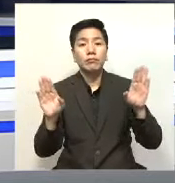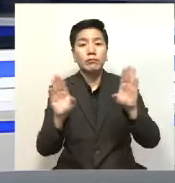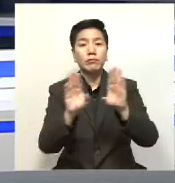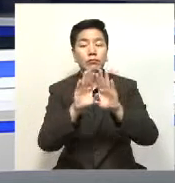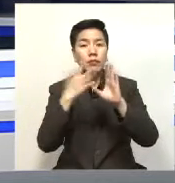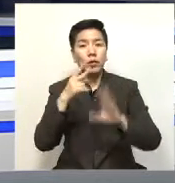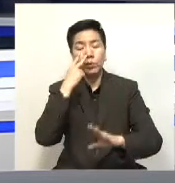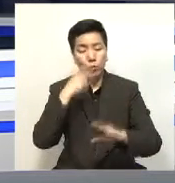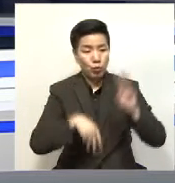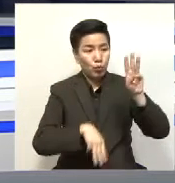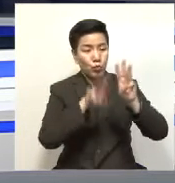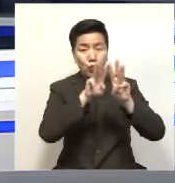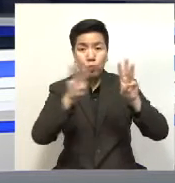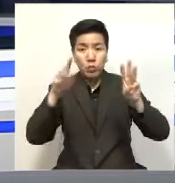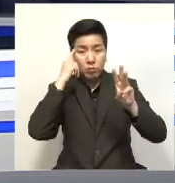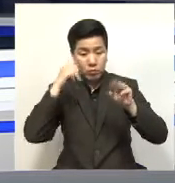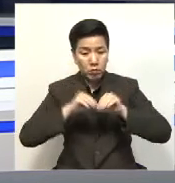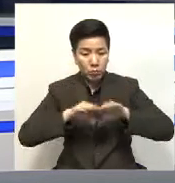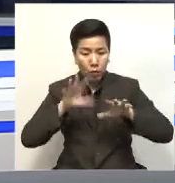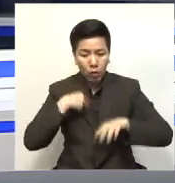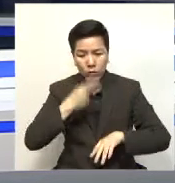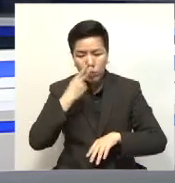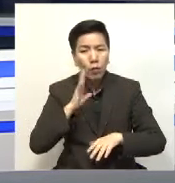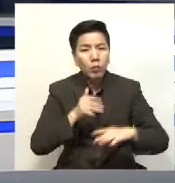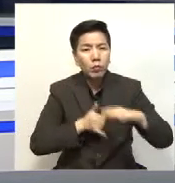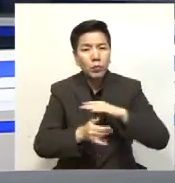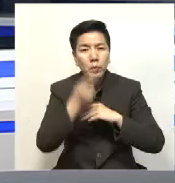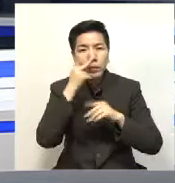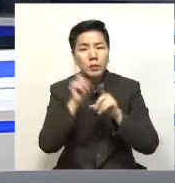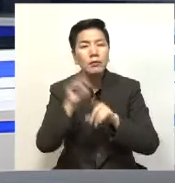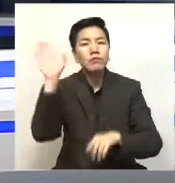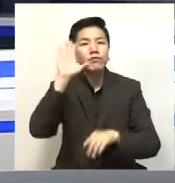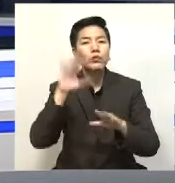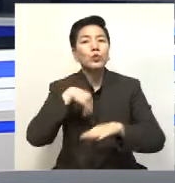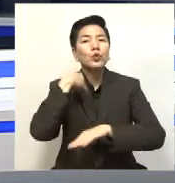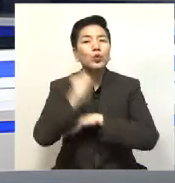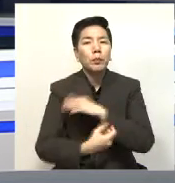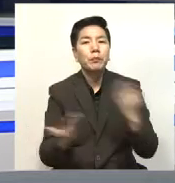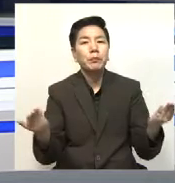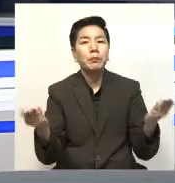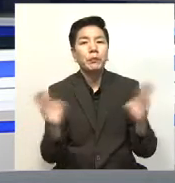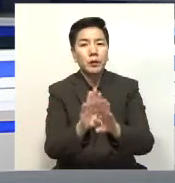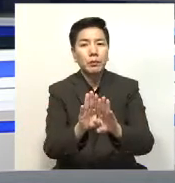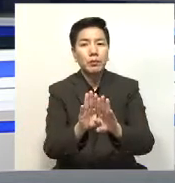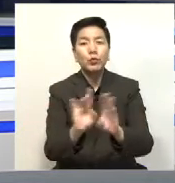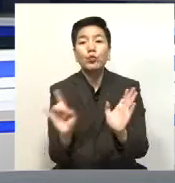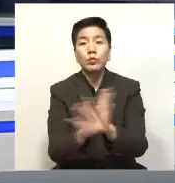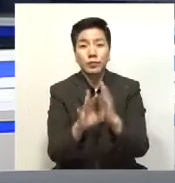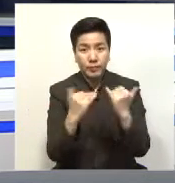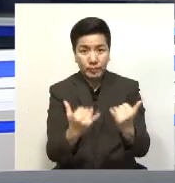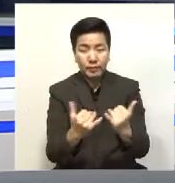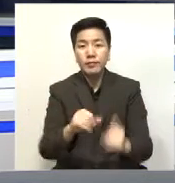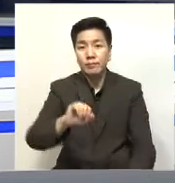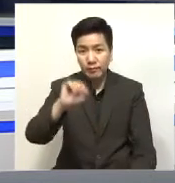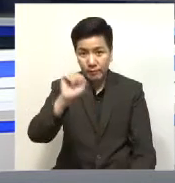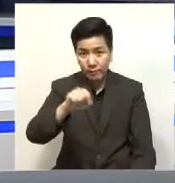ายเราจะเห็นเลยทั้งในโลกโซเชียลแล้วก็ประชาชนที่เขาเดินทางไปเหมือนกับไปเป็นการอำลาที่สวนสัตว์ดุสิตจะต้องเปิดเป็นวันสุดท้าย ใ